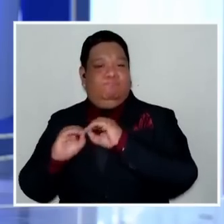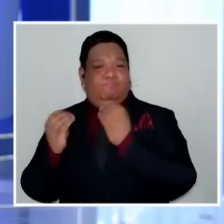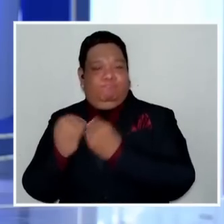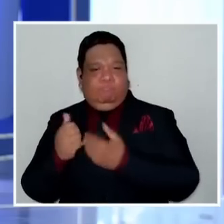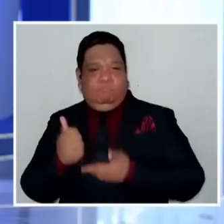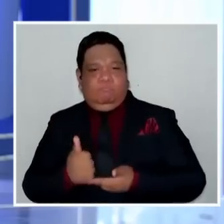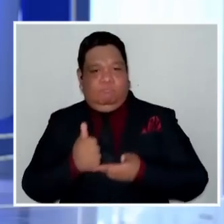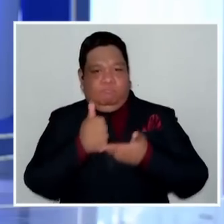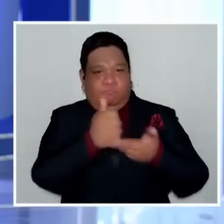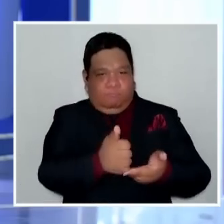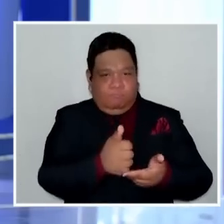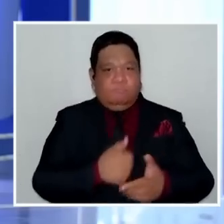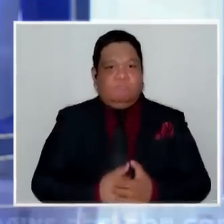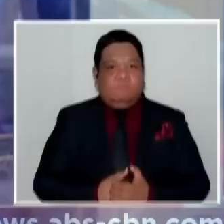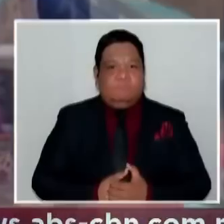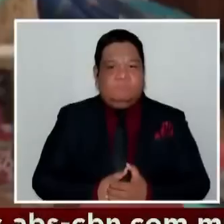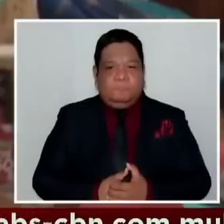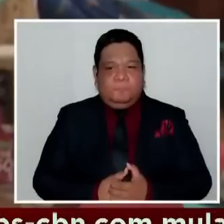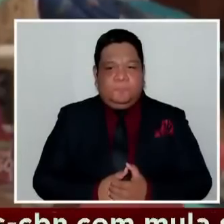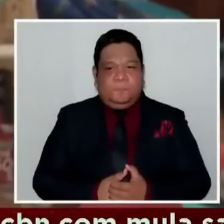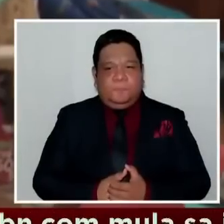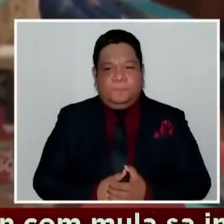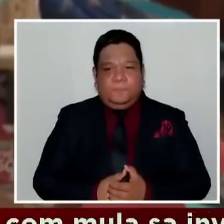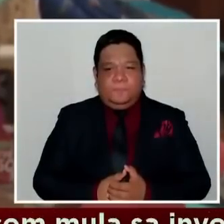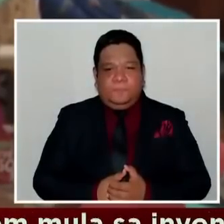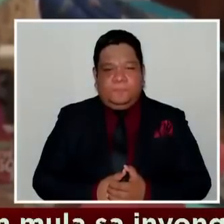Sagip Kapamilya.